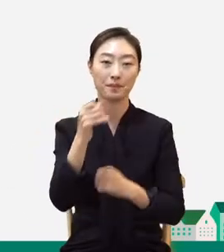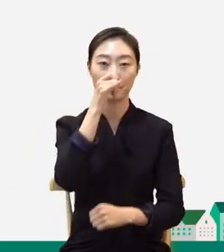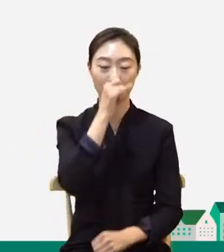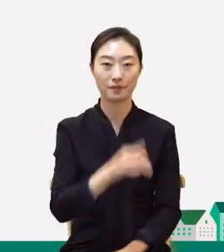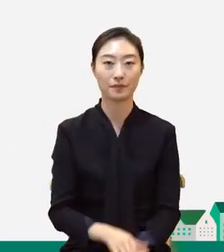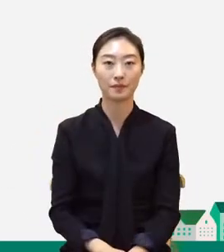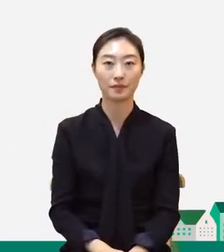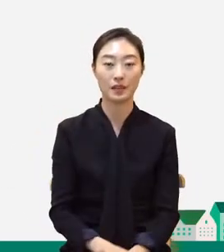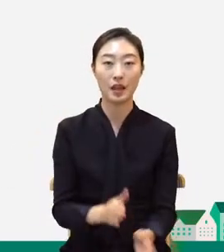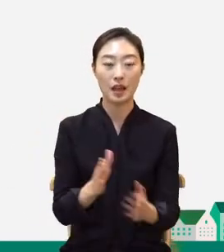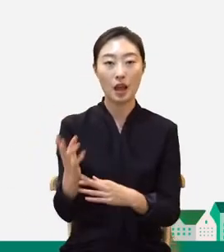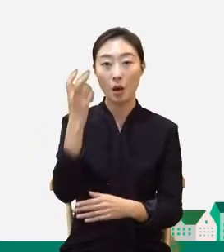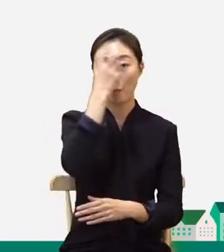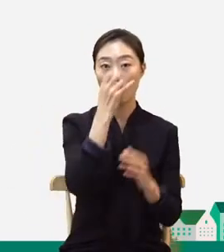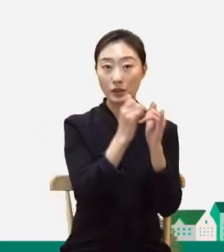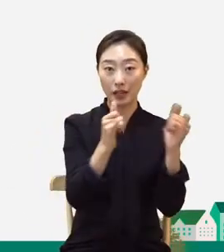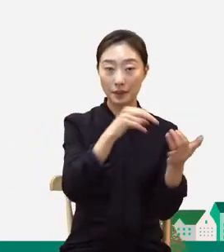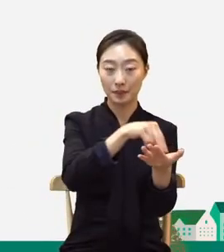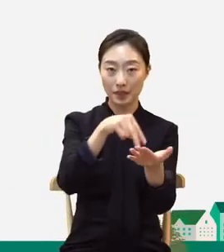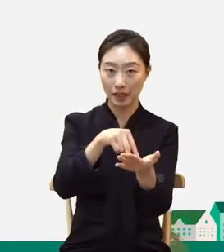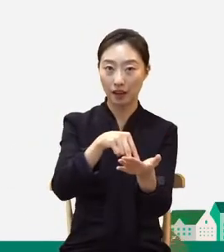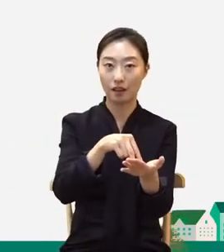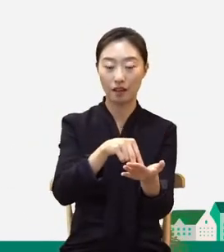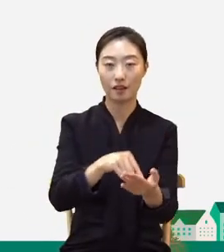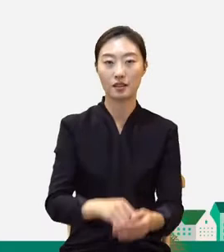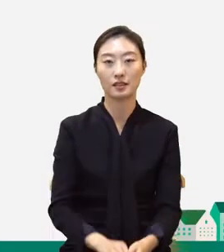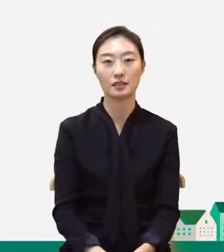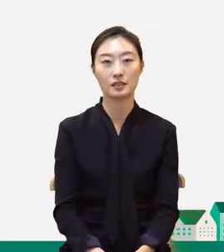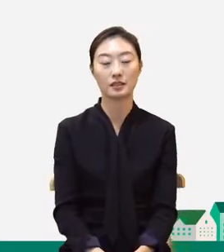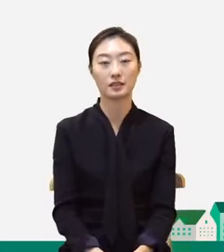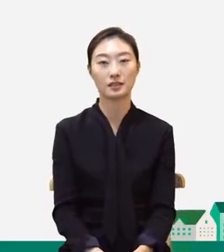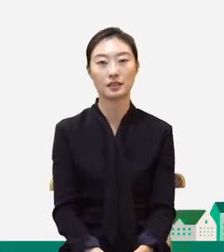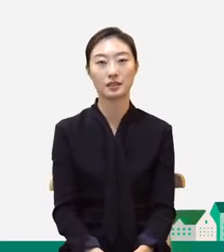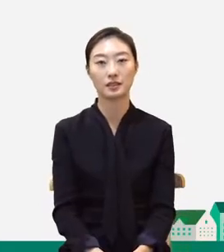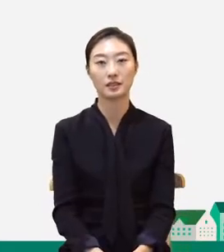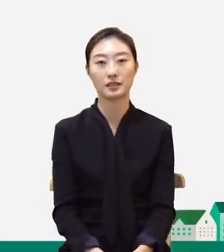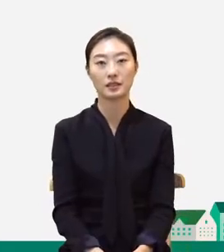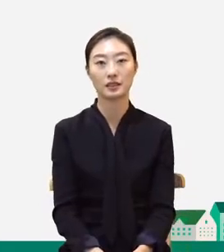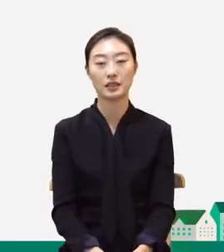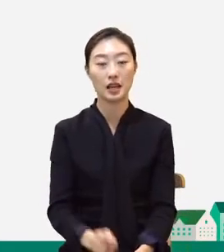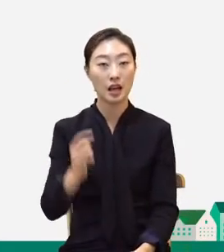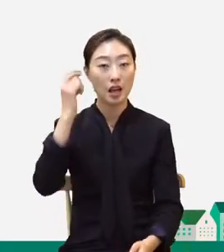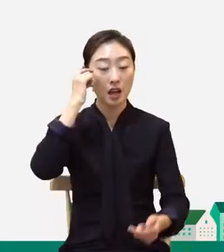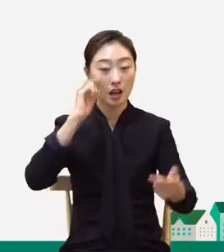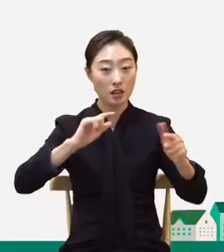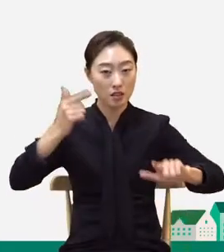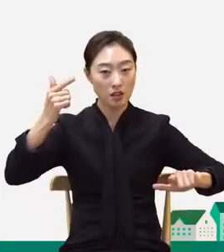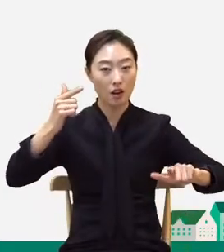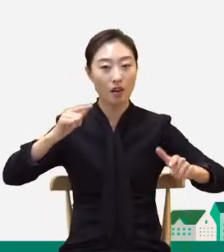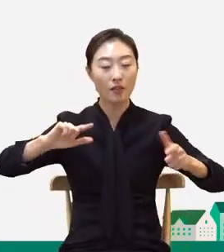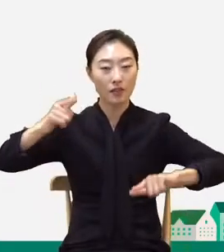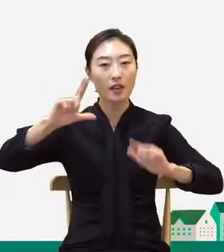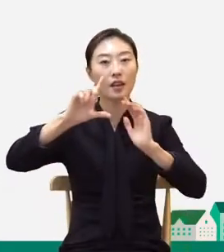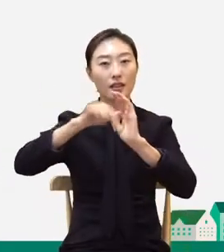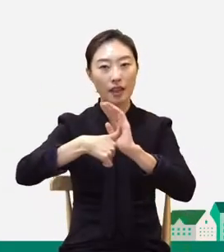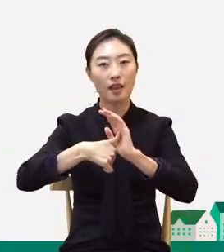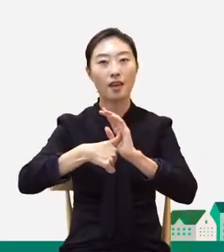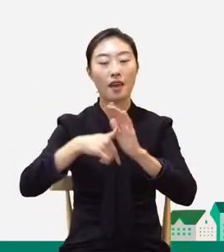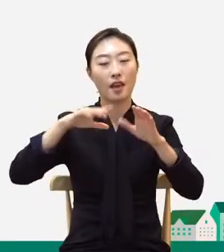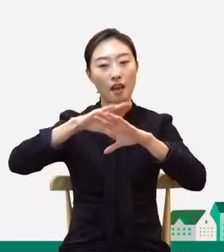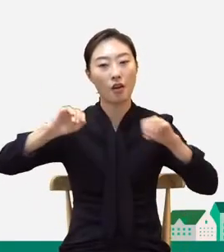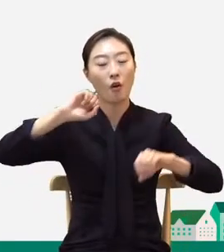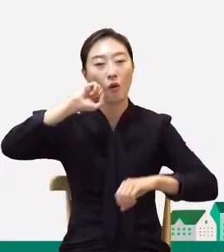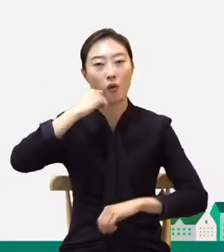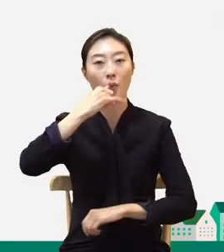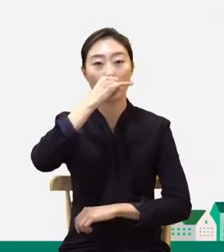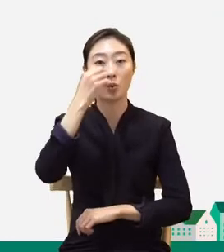보호자 측면에서 말씀드리겠습니다. 보호자 간 사이에 의견 대립 시에 어려움이 있었고요. 또